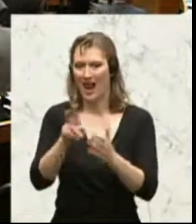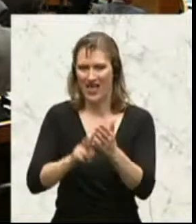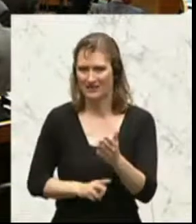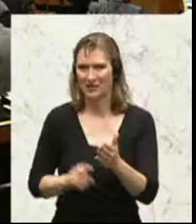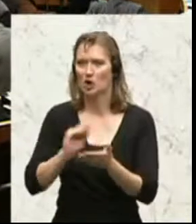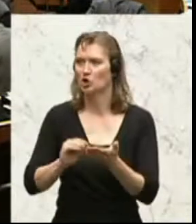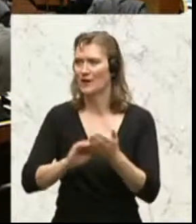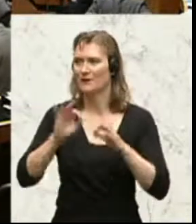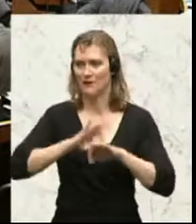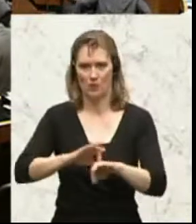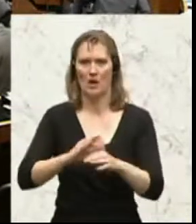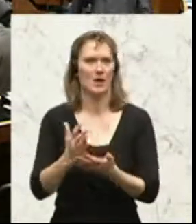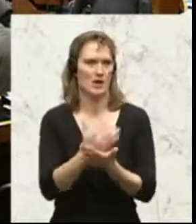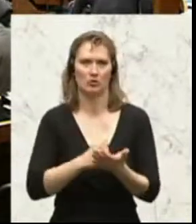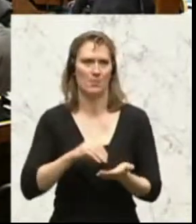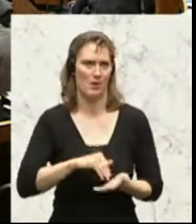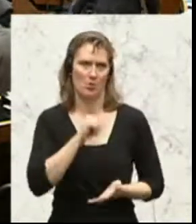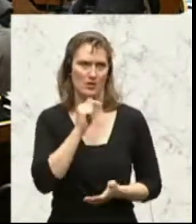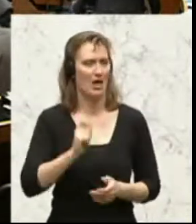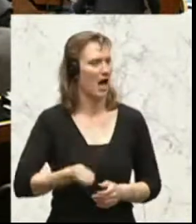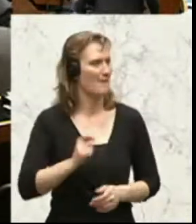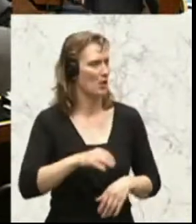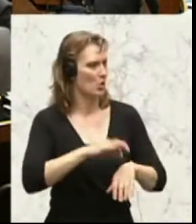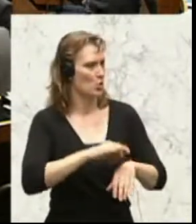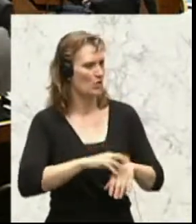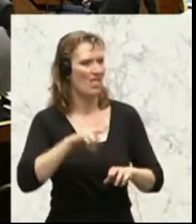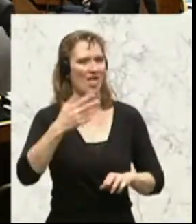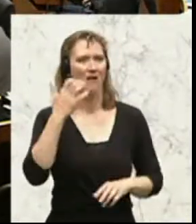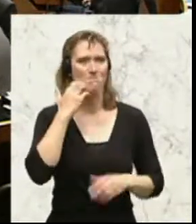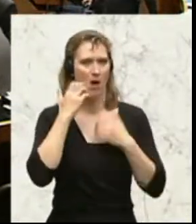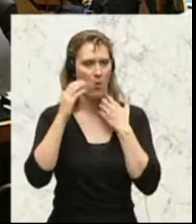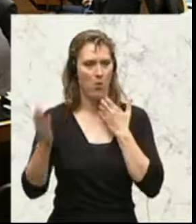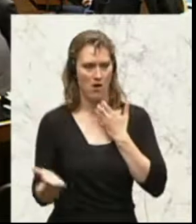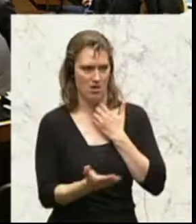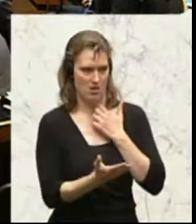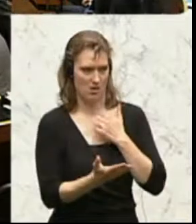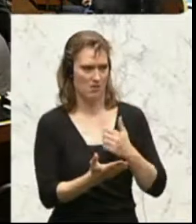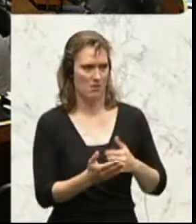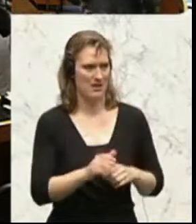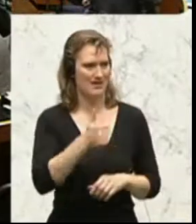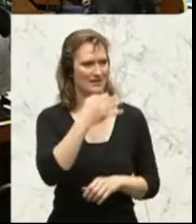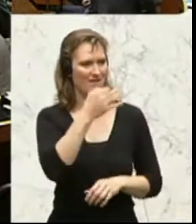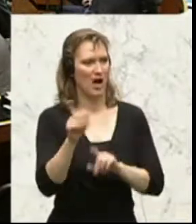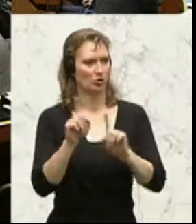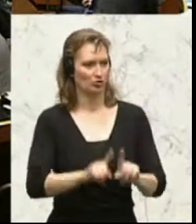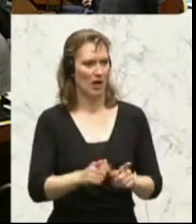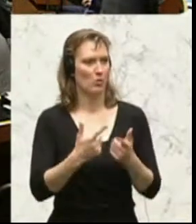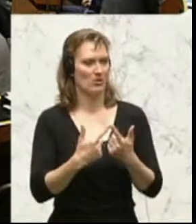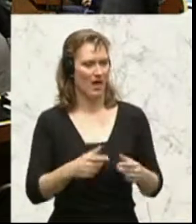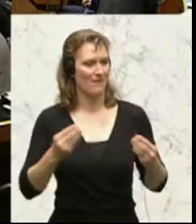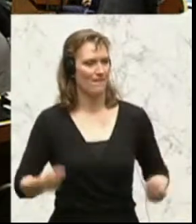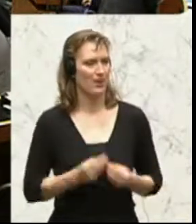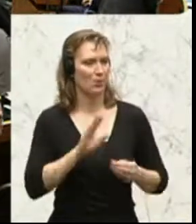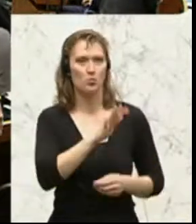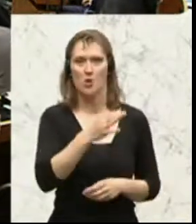der 25 Fragen langen Anfrage will das Team Stronach vom Finanzminister unter anderem wissen, ob er garantieren könne, dass unter